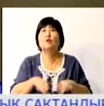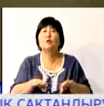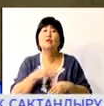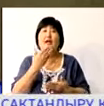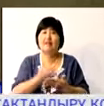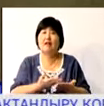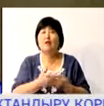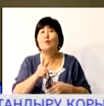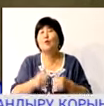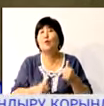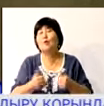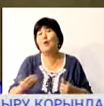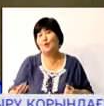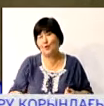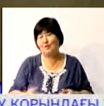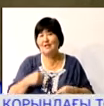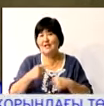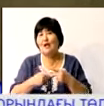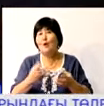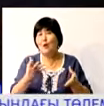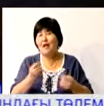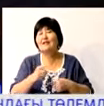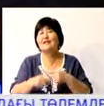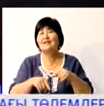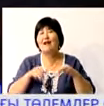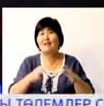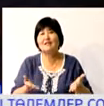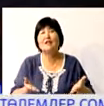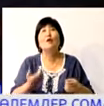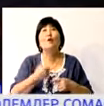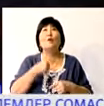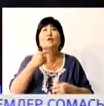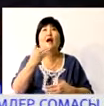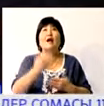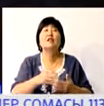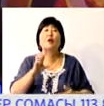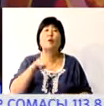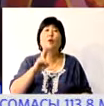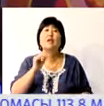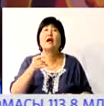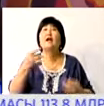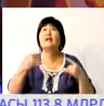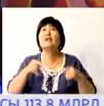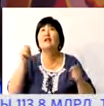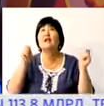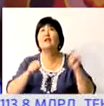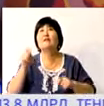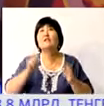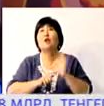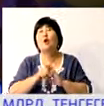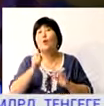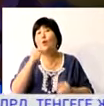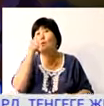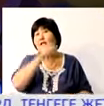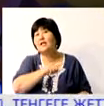дәлел, бұл байқау өміршең. Ол әлде жалғасады. Осы ретте айта кетерлігі, Ботақан телефестивалі бастау алған 11 жыл